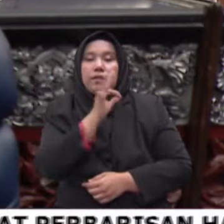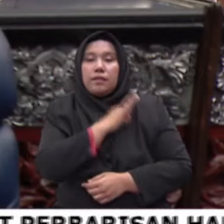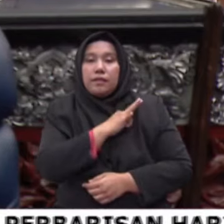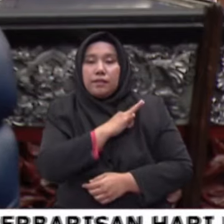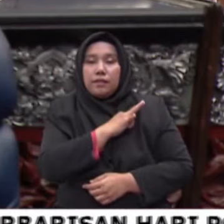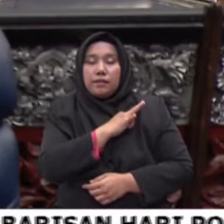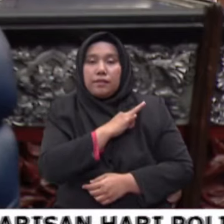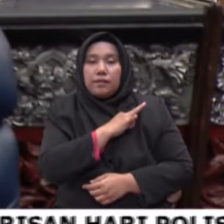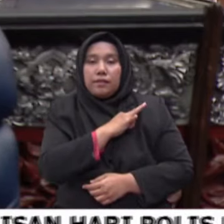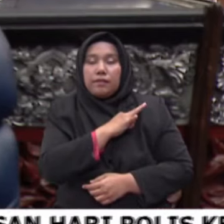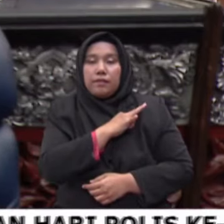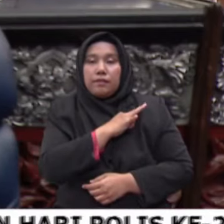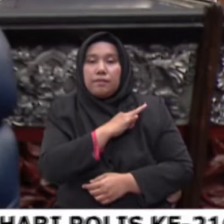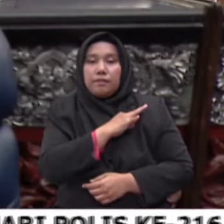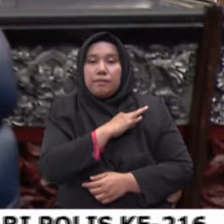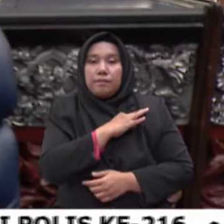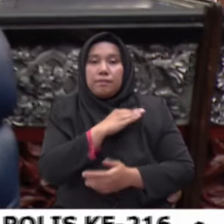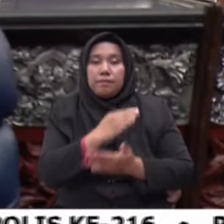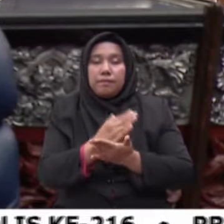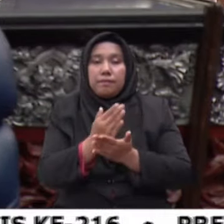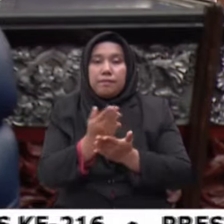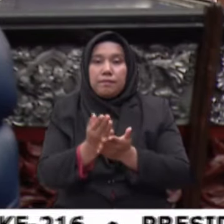a belanjawan